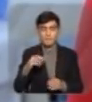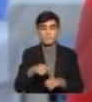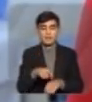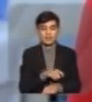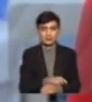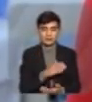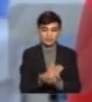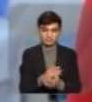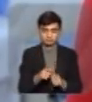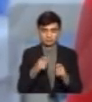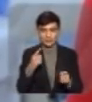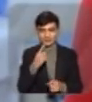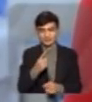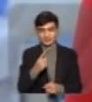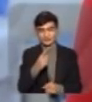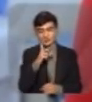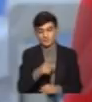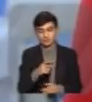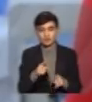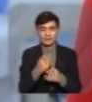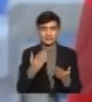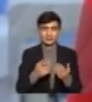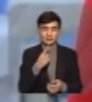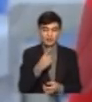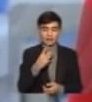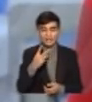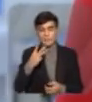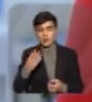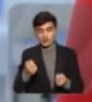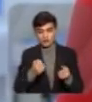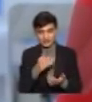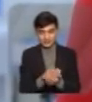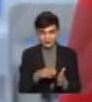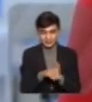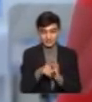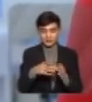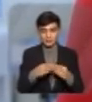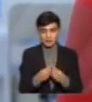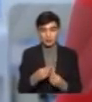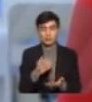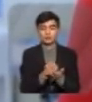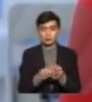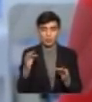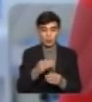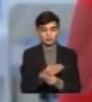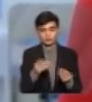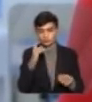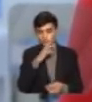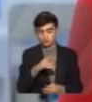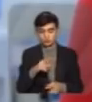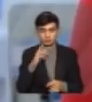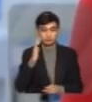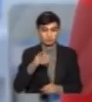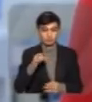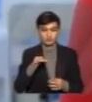астам болса, бір адам басына шаққанда бір көліктен жоғары 2-3 көліктер болса, бұл отбасыға атаулы әлеуметтік көмекке мұқтаж емес, тиесілі емес